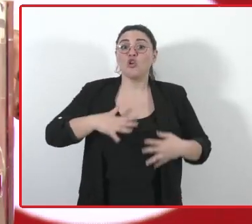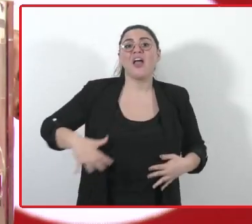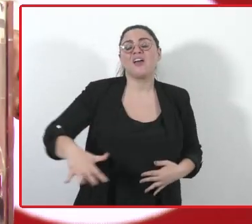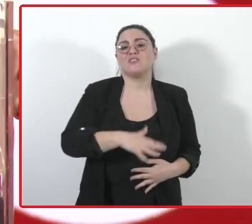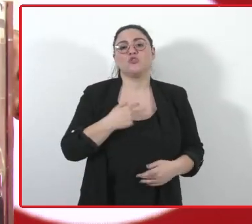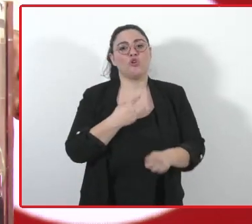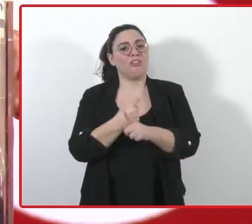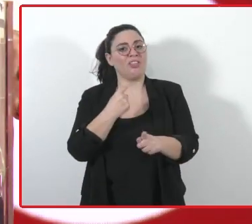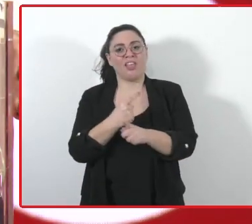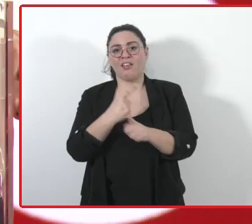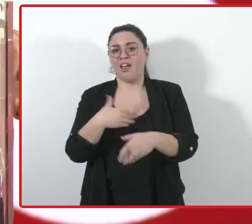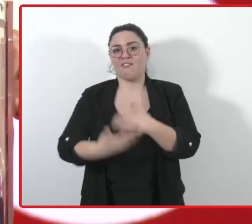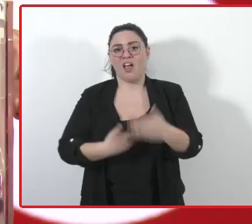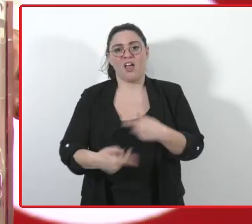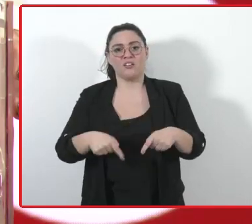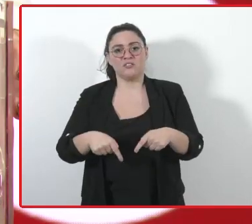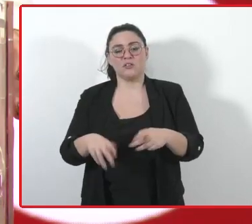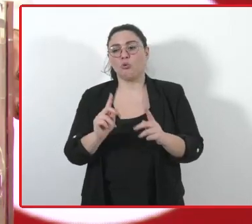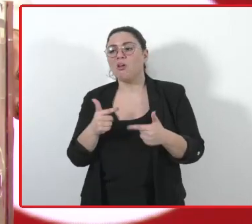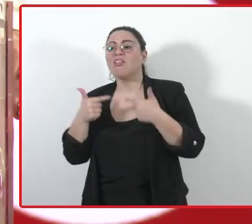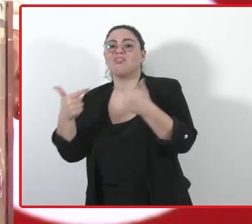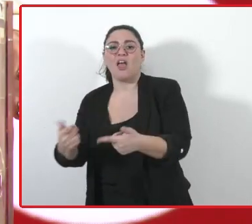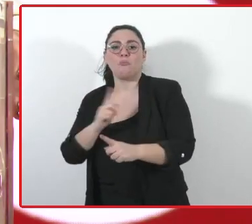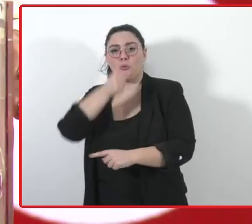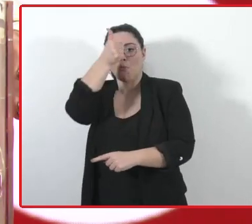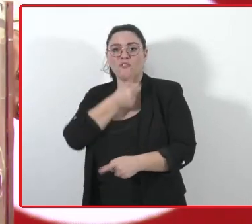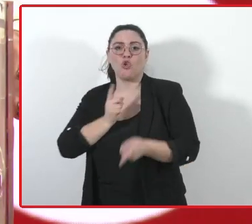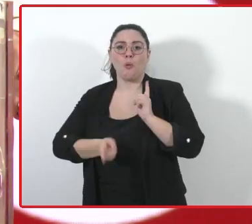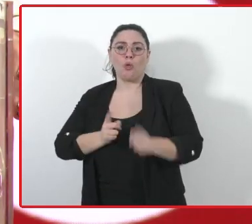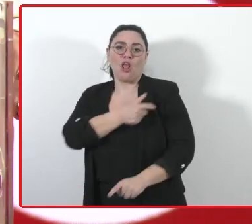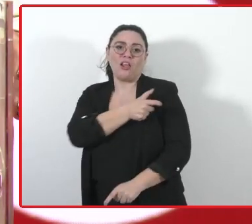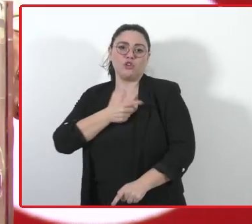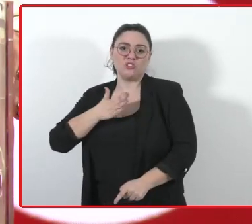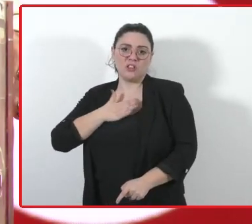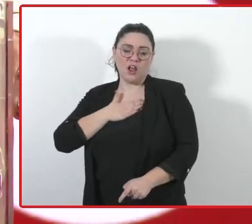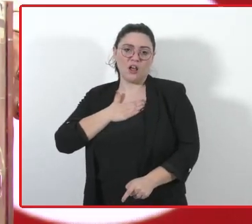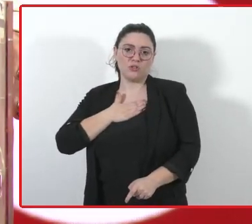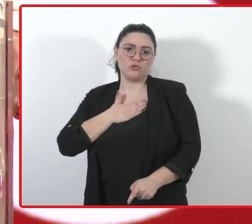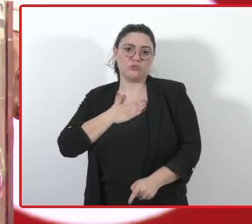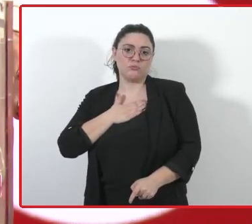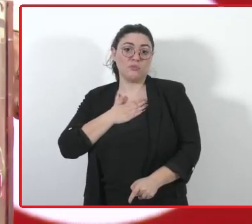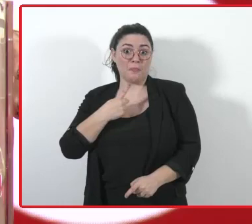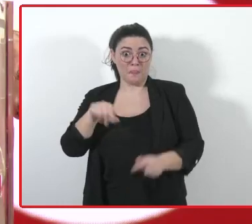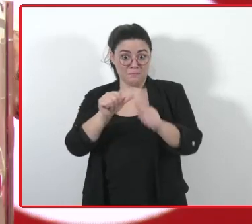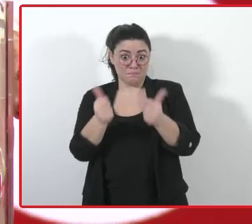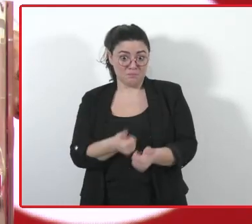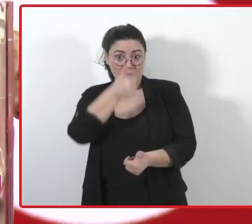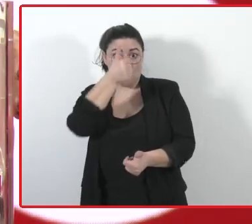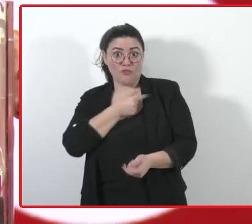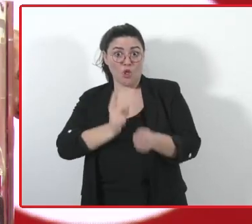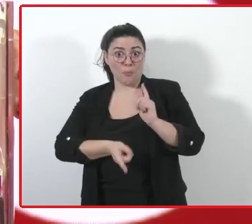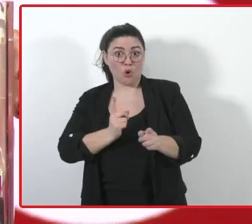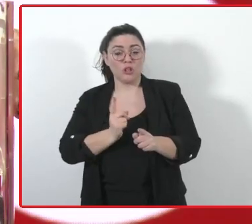a definire la funzione politica della CGIL dentro cui noi sappiamo bene che non ci potrà essere